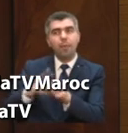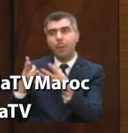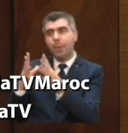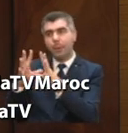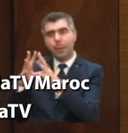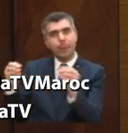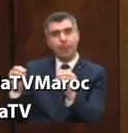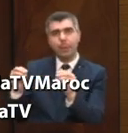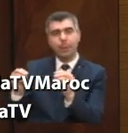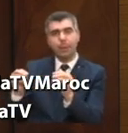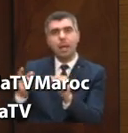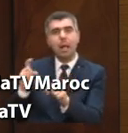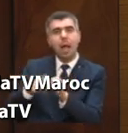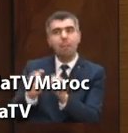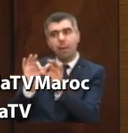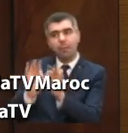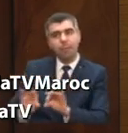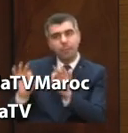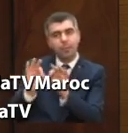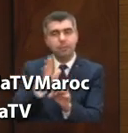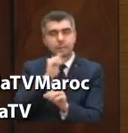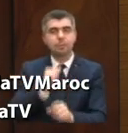كنجبروش النقابات كذلك؟